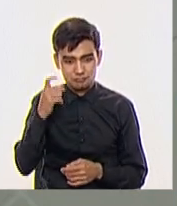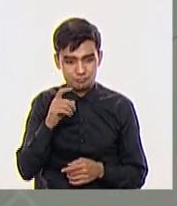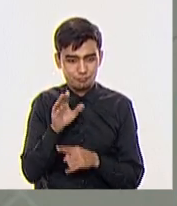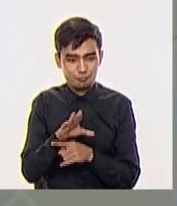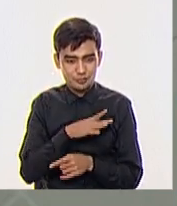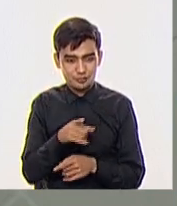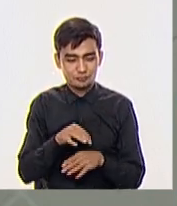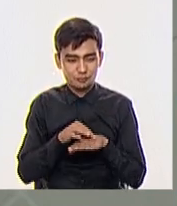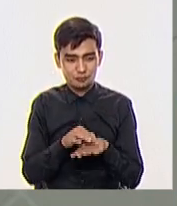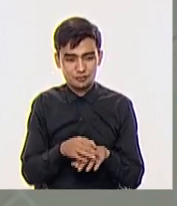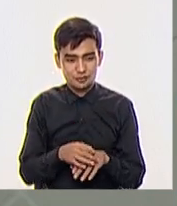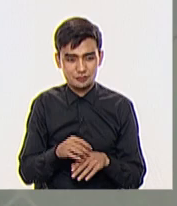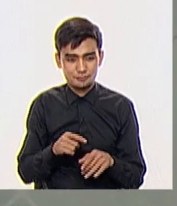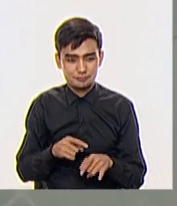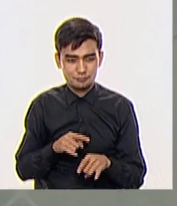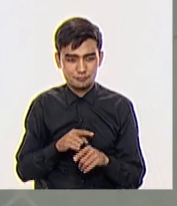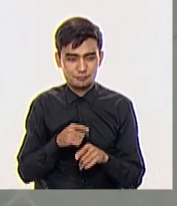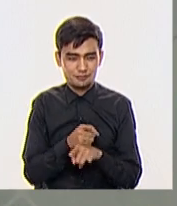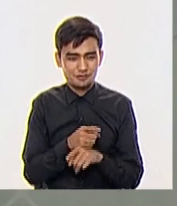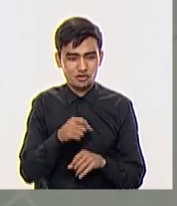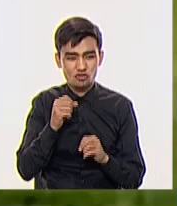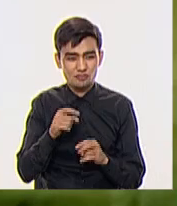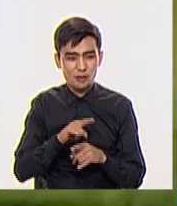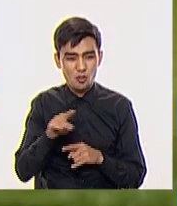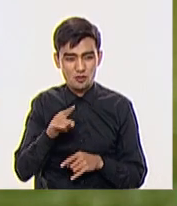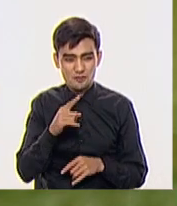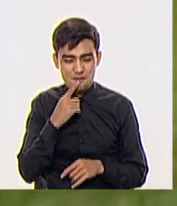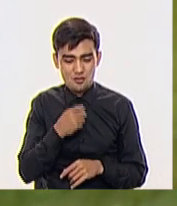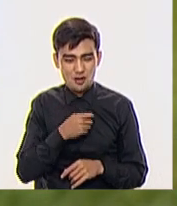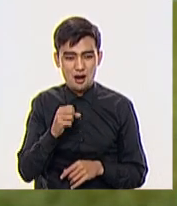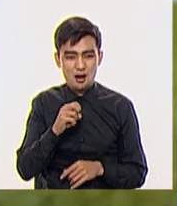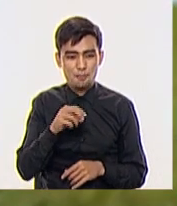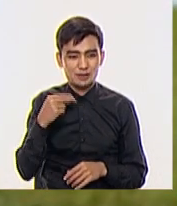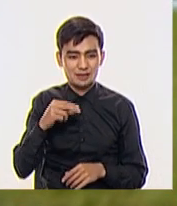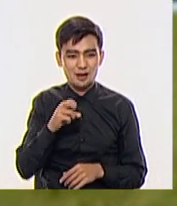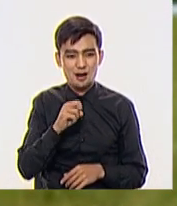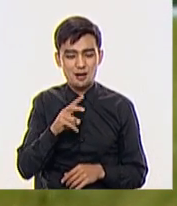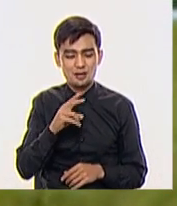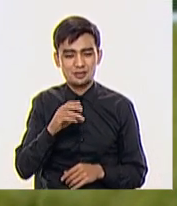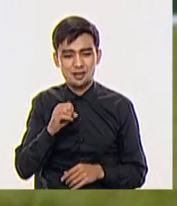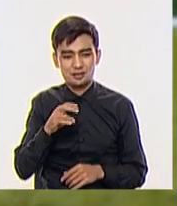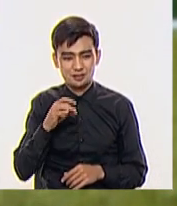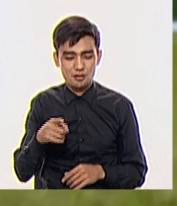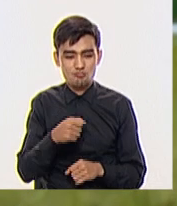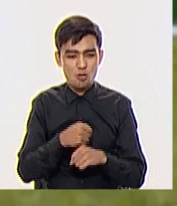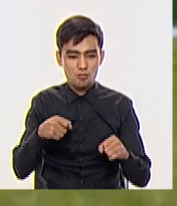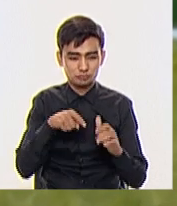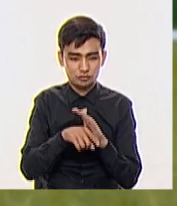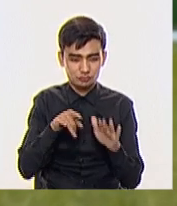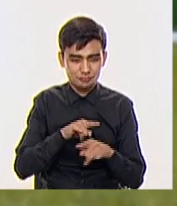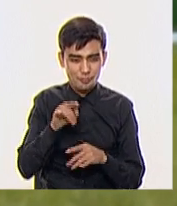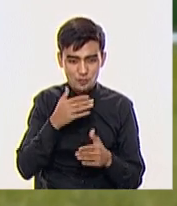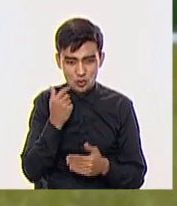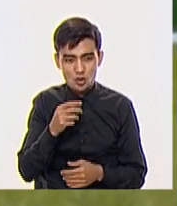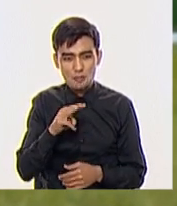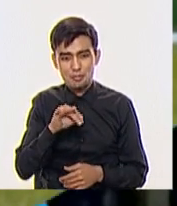его сопровождал истребитель. Такое распоряжение дал президент Александр Лукашенко. Взрывных устройств на борту не нашли. В аэропорту